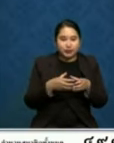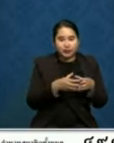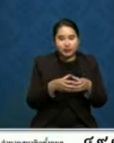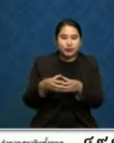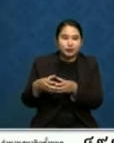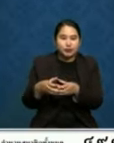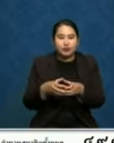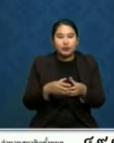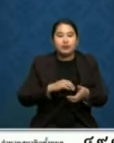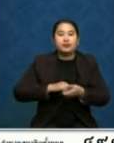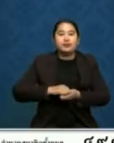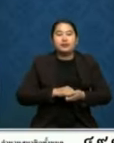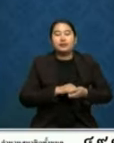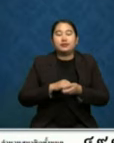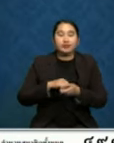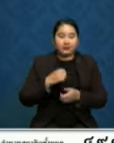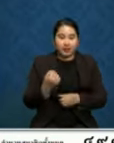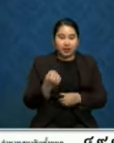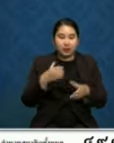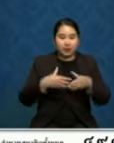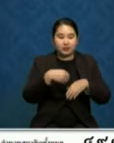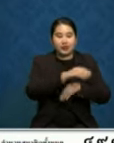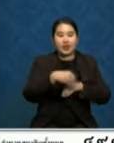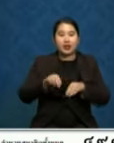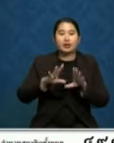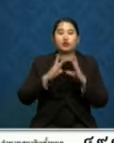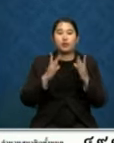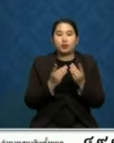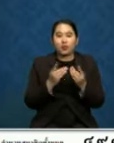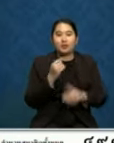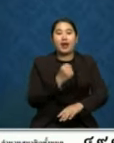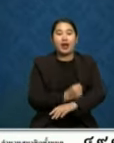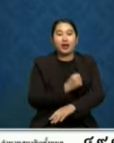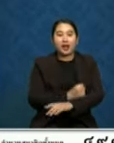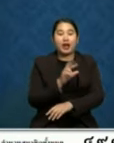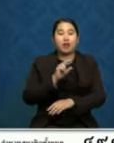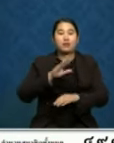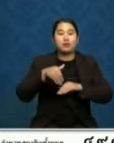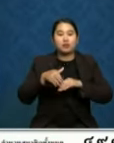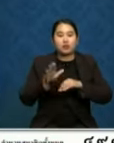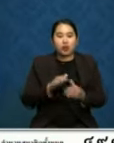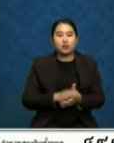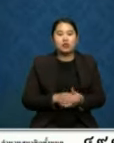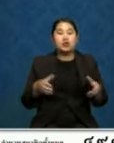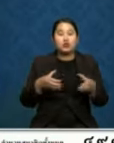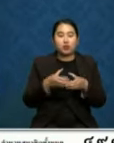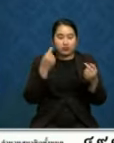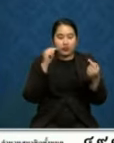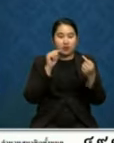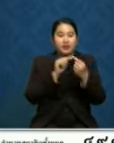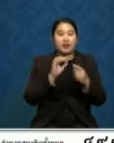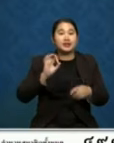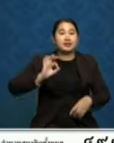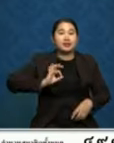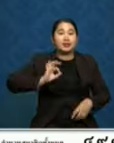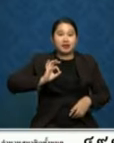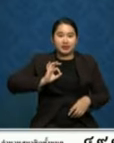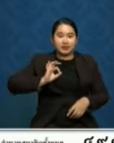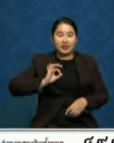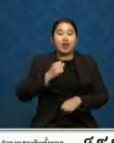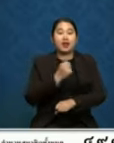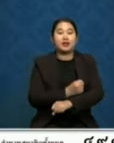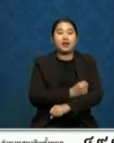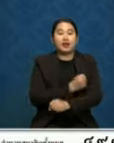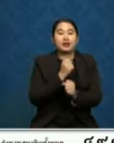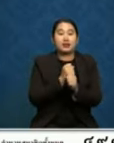ต์สร้างความเข้มแข็งเครือข่ายชมรมแรงงานนอกระบบครับที่ตั้งกลุ่มเป้าหมายที่เป็นสมาชิกแรงง